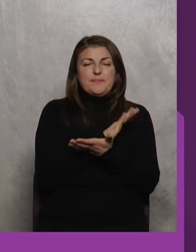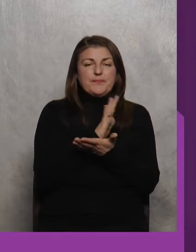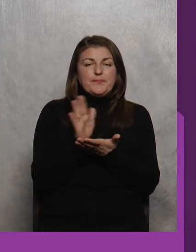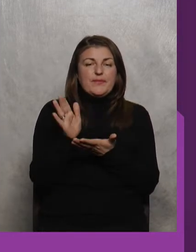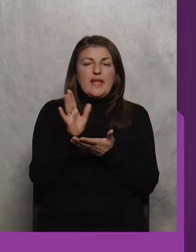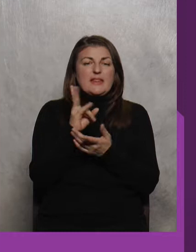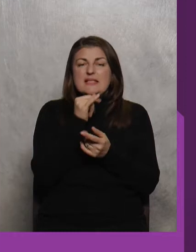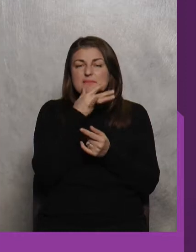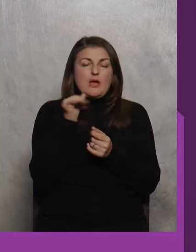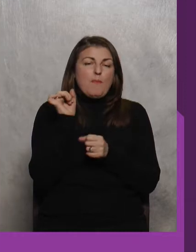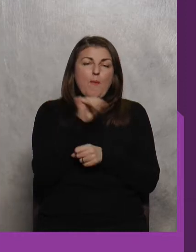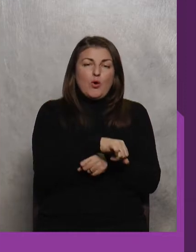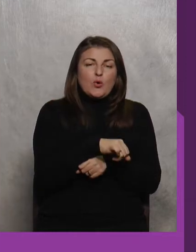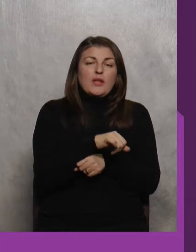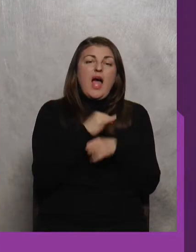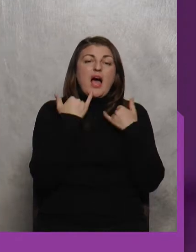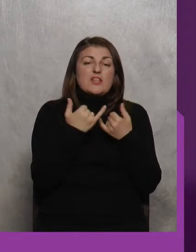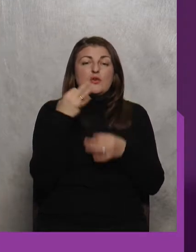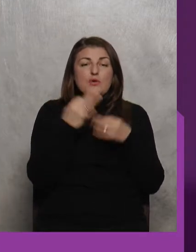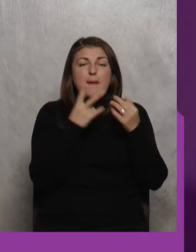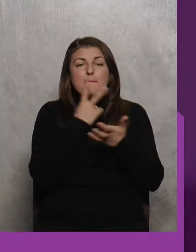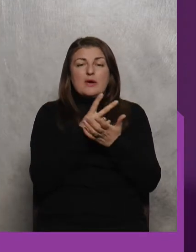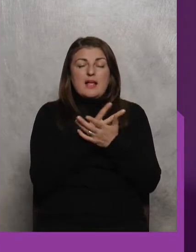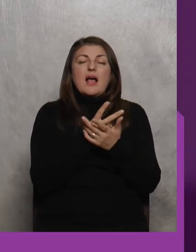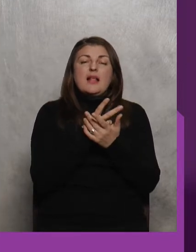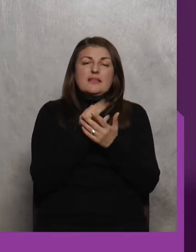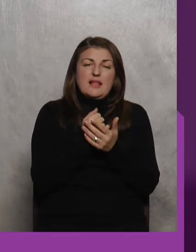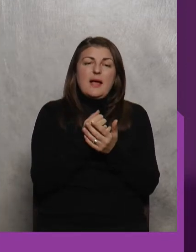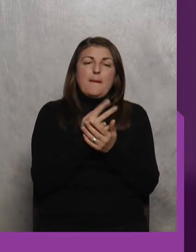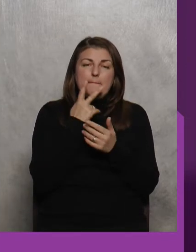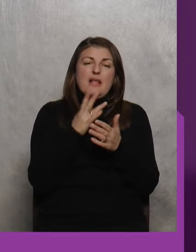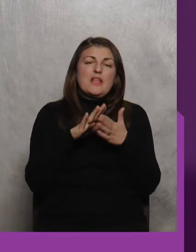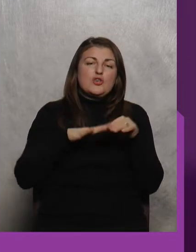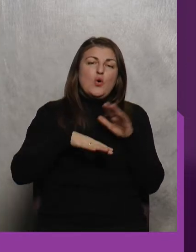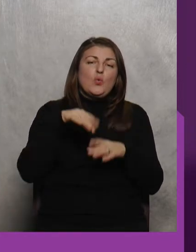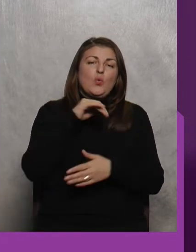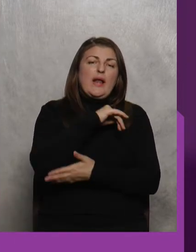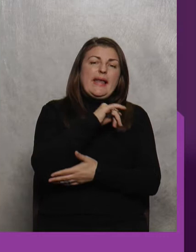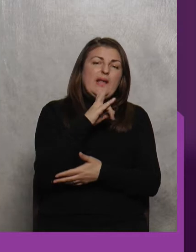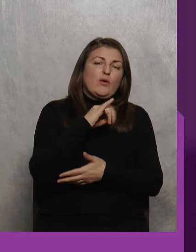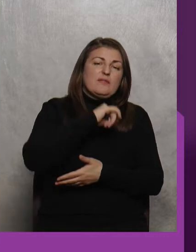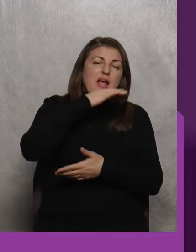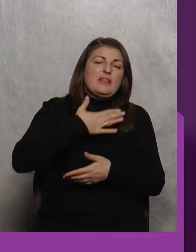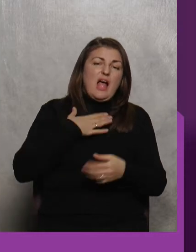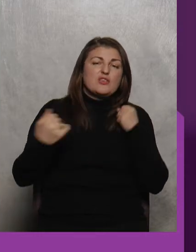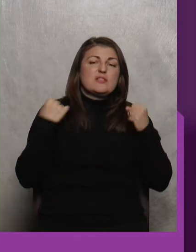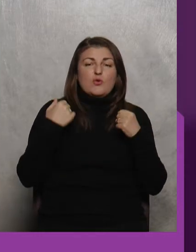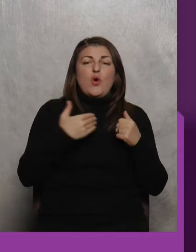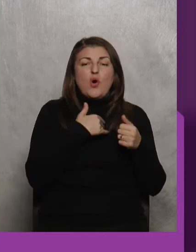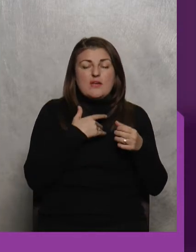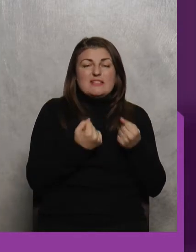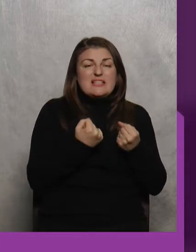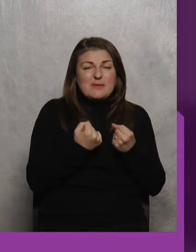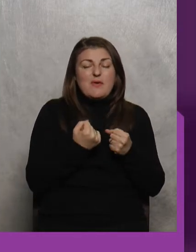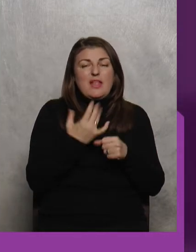не зміг побороти. А зараз суддя показав, да, що відрив ліктя. Наш спортсмен хотів стримати